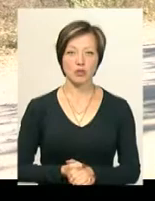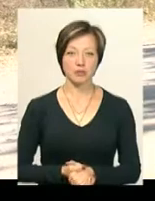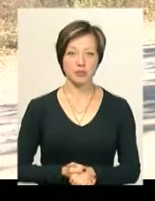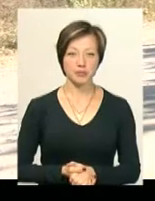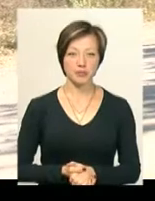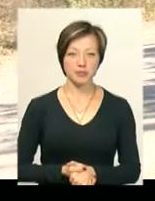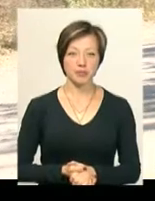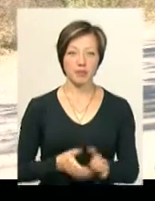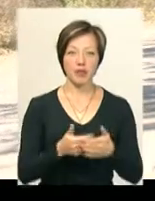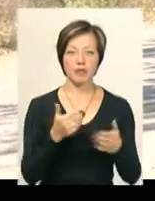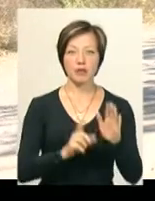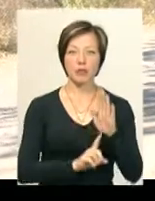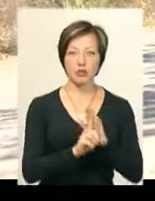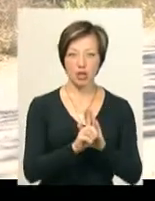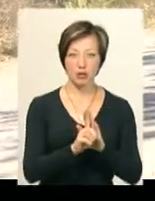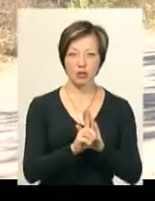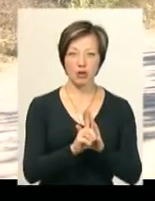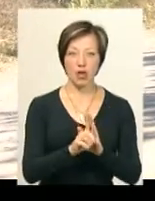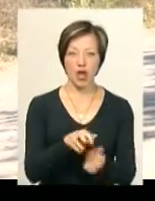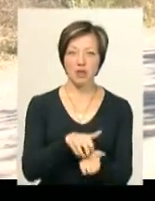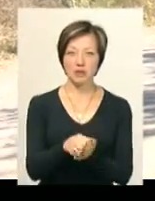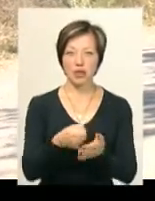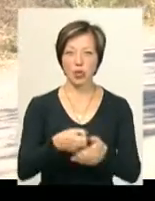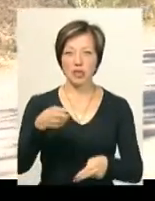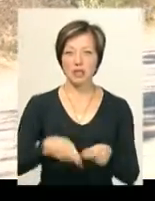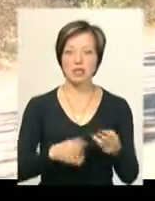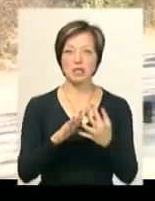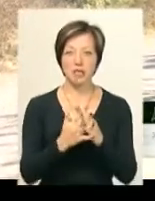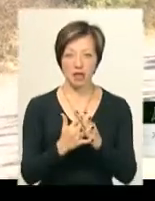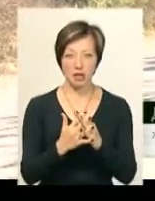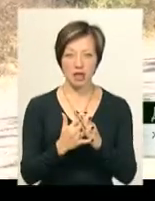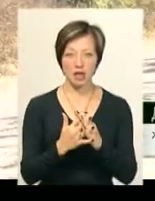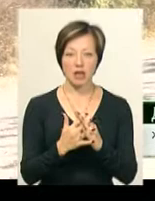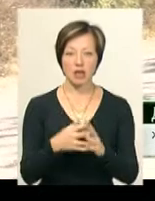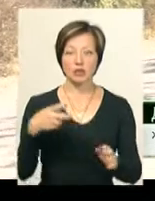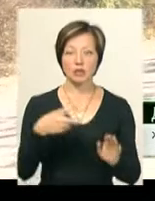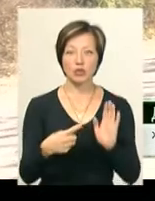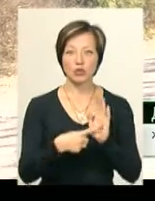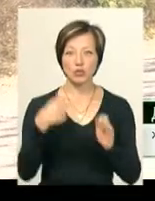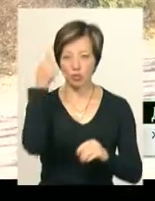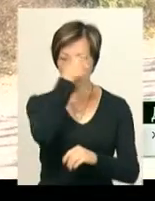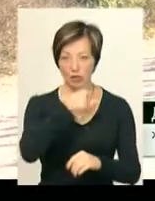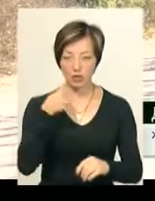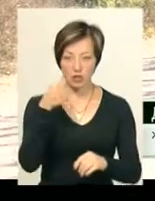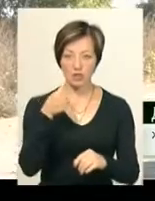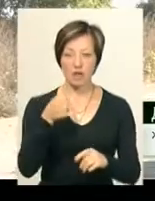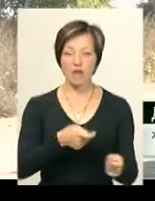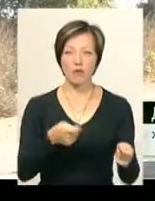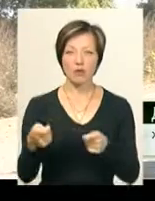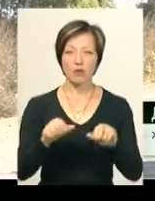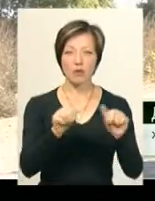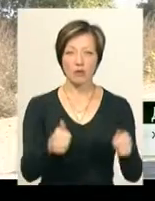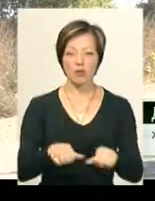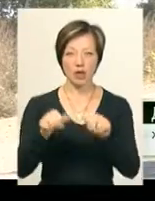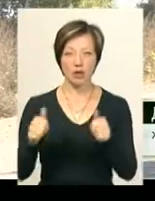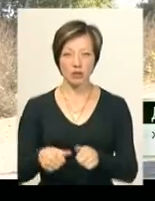Від початку асфальт був до кінця села. В 2006 році возили бараки. Псенічні